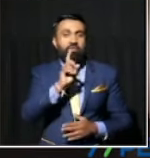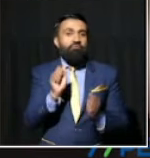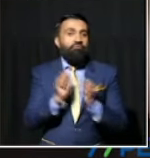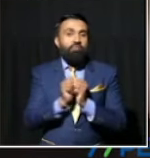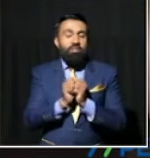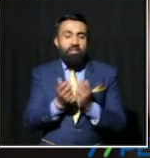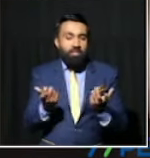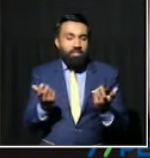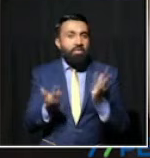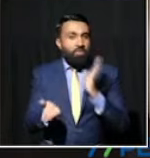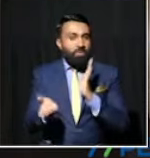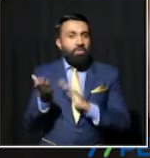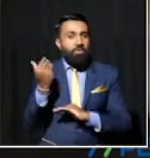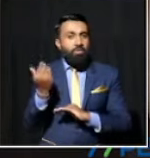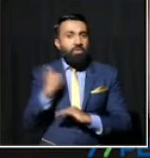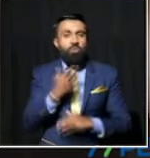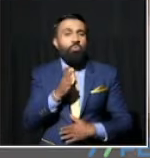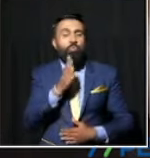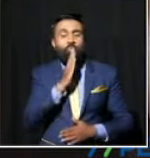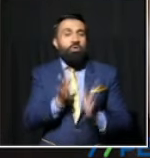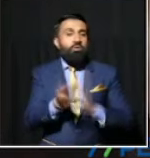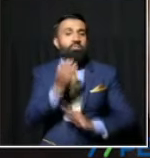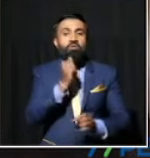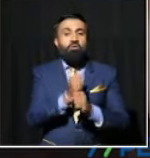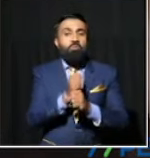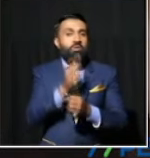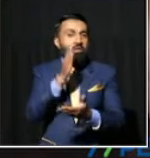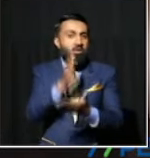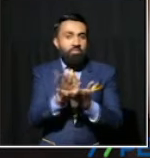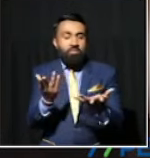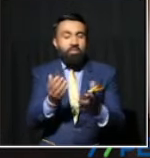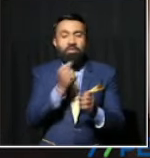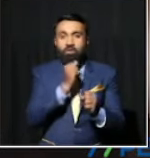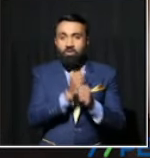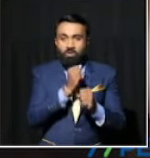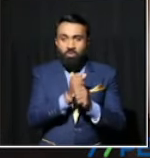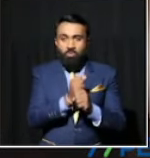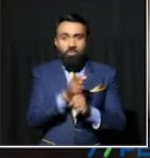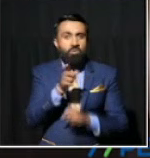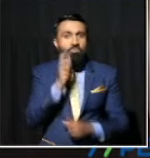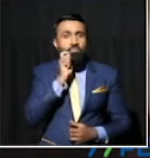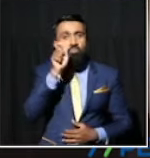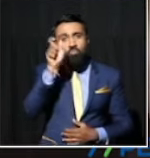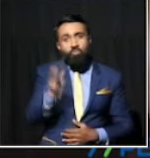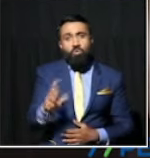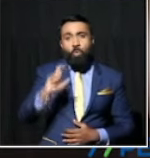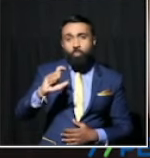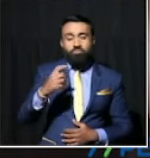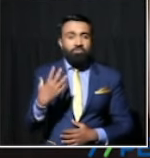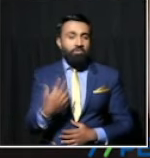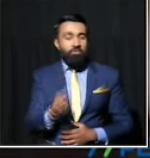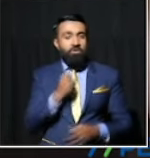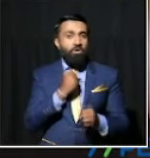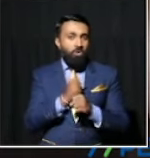බැරි අය යන්න ඕන. කවුරු ගියත් මේ ආණ්ඩුව නවතින්නේ නැහැ. දැන් මේ ආණ්ඩුව කාටවත් මේ එක එක්කෙනාගේ කොන්තරත් අරගෙන මේ ආණ්ඩුව